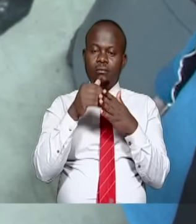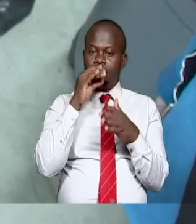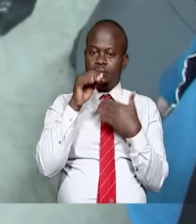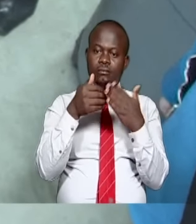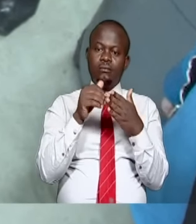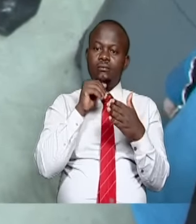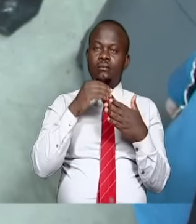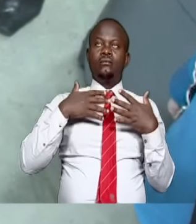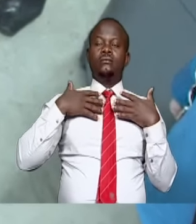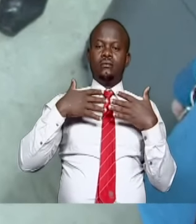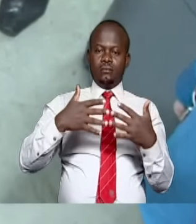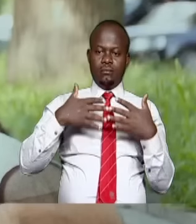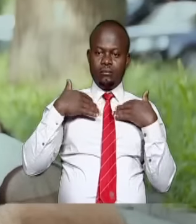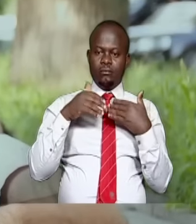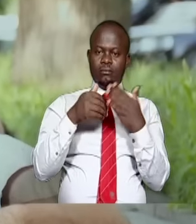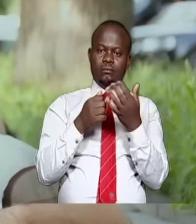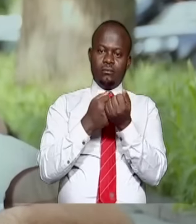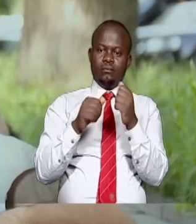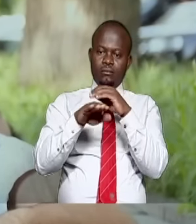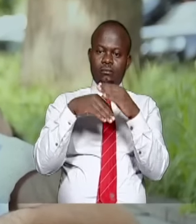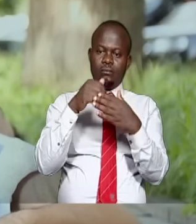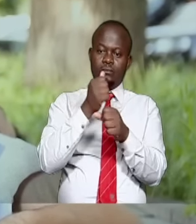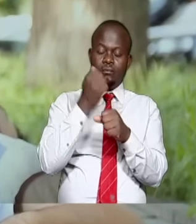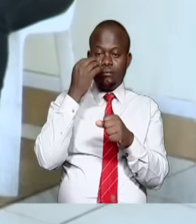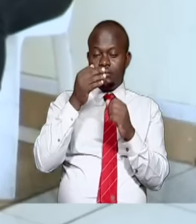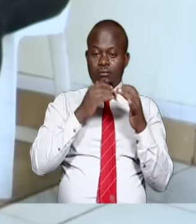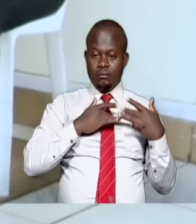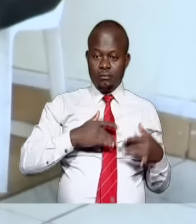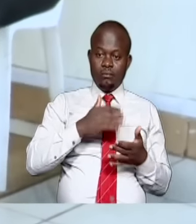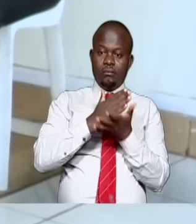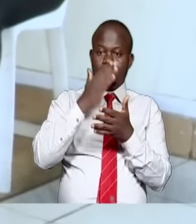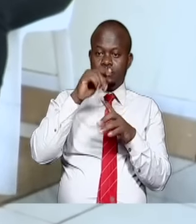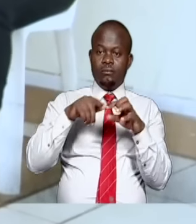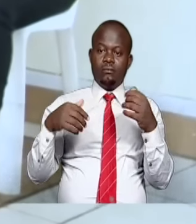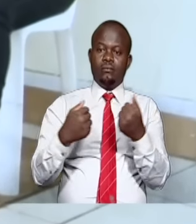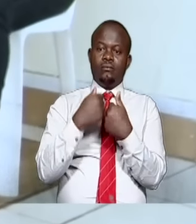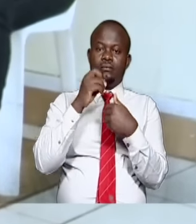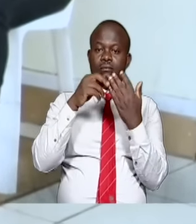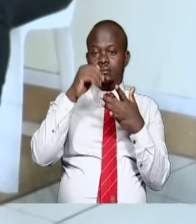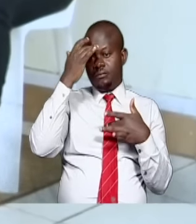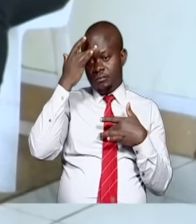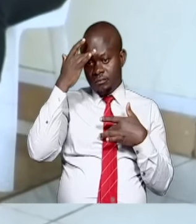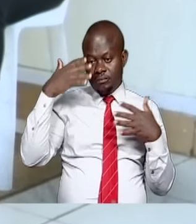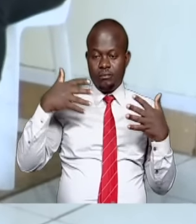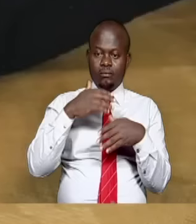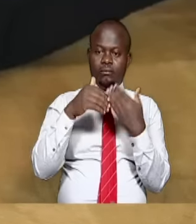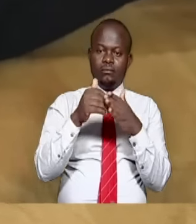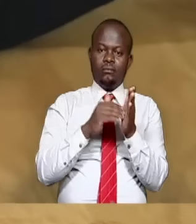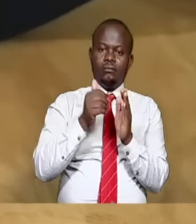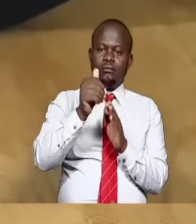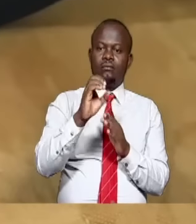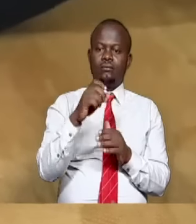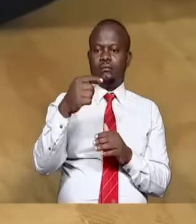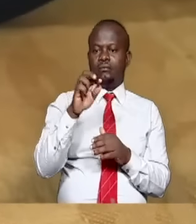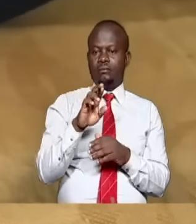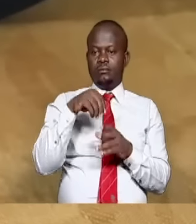no kudahumeka. Hari ubutabazi bw'ibanze bukorwa igihe umutima uhagaze bitewe n'impanuka cyangwa uburwayi butunguranye aribwo bwitwa CPR